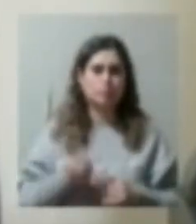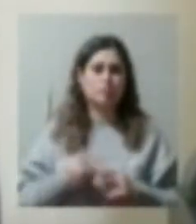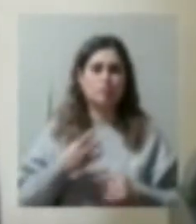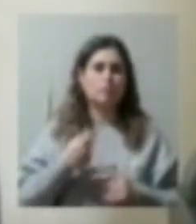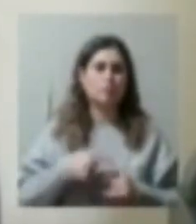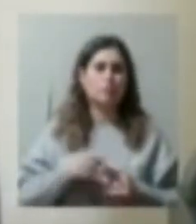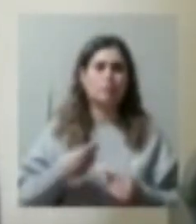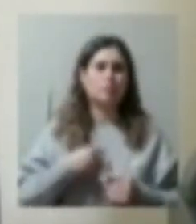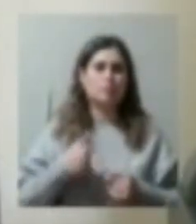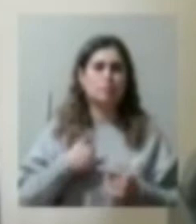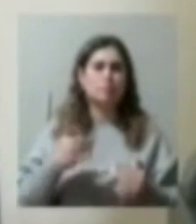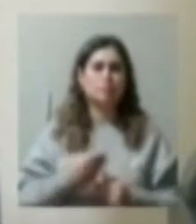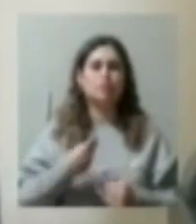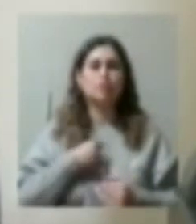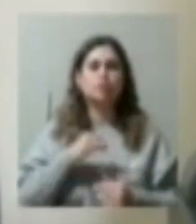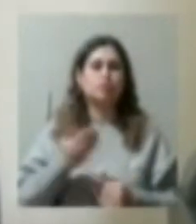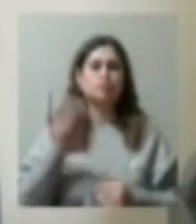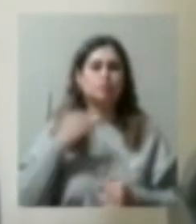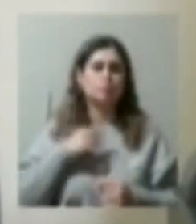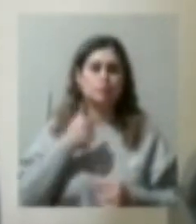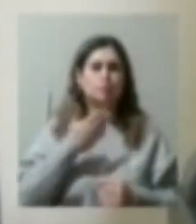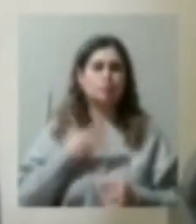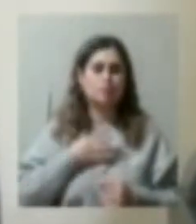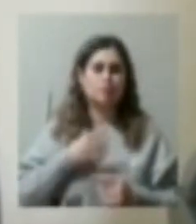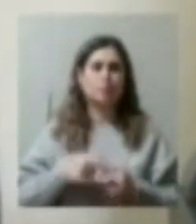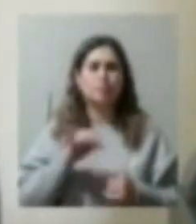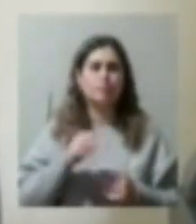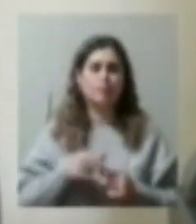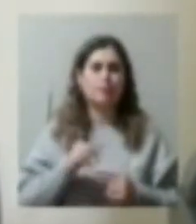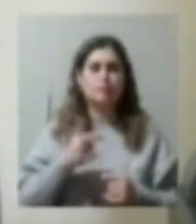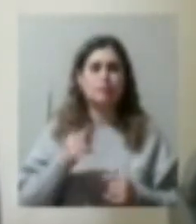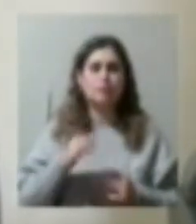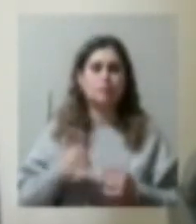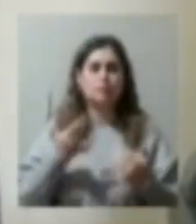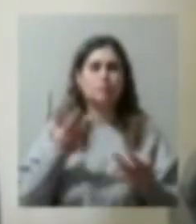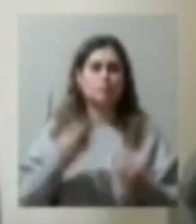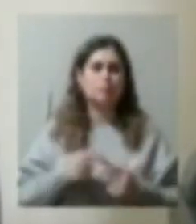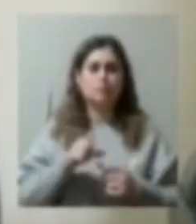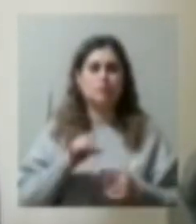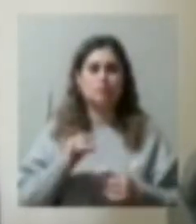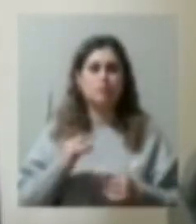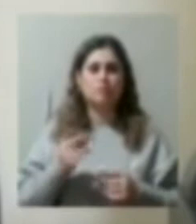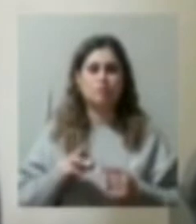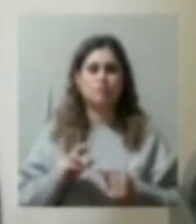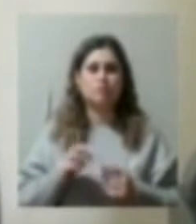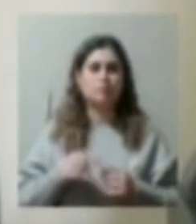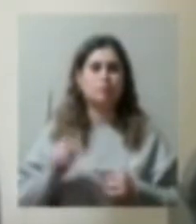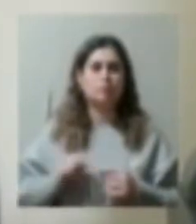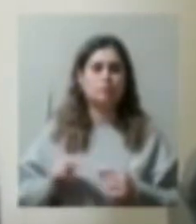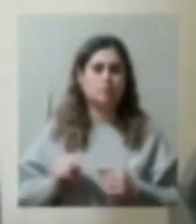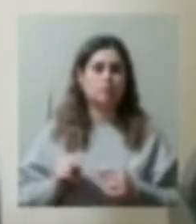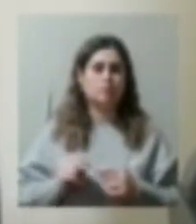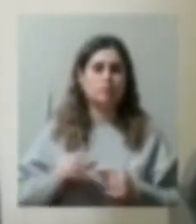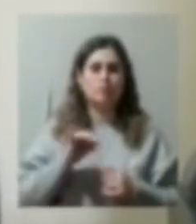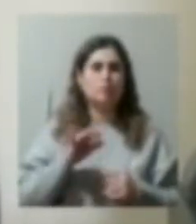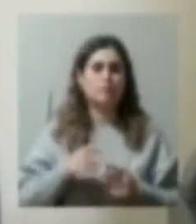дали, нам менше дали, чим було на слідуючий рік. Тому під загрозою на сьогоднішній день знаходиться робота архіву. У